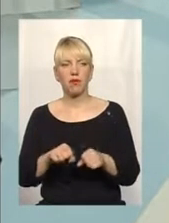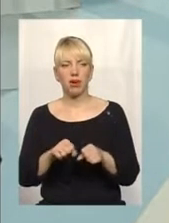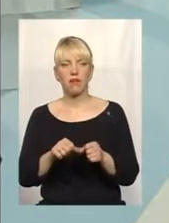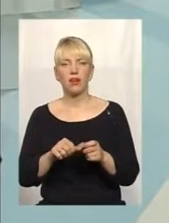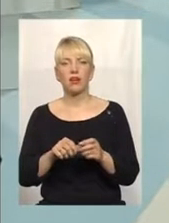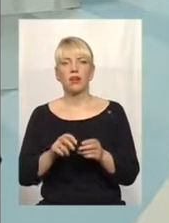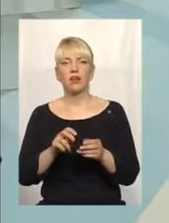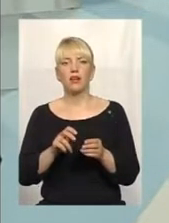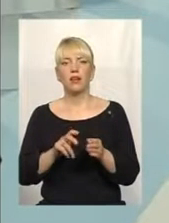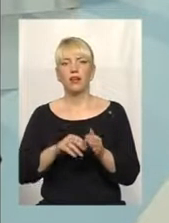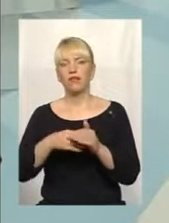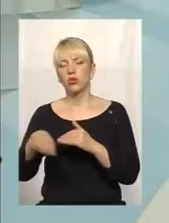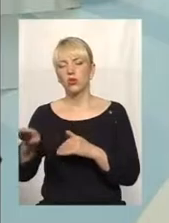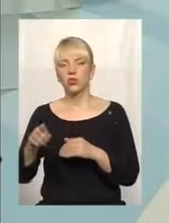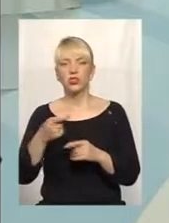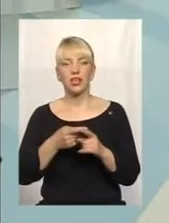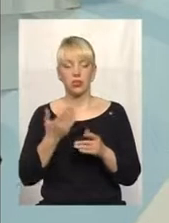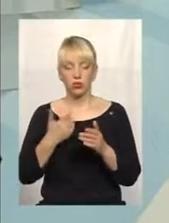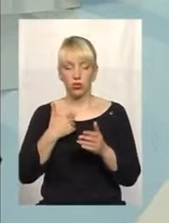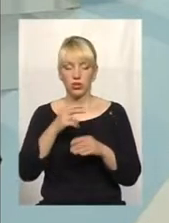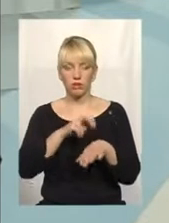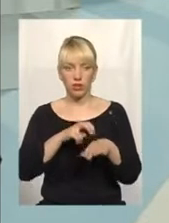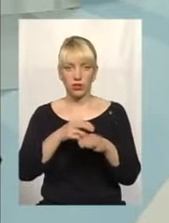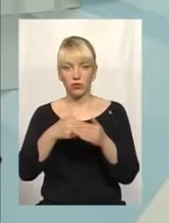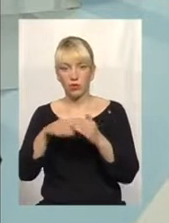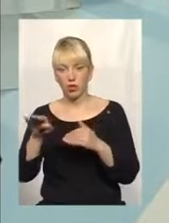відлучитися, про це знає керівництво закладу, для того, щоб